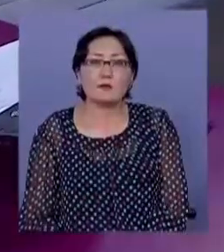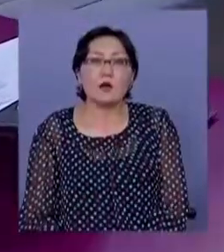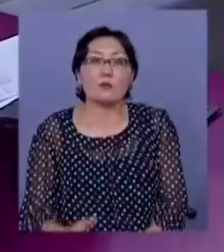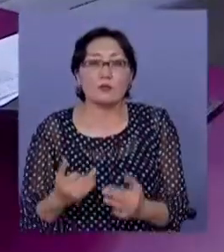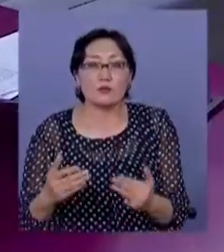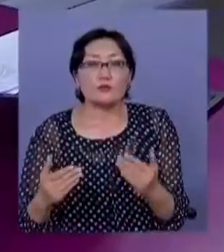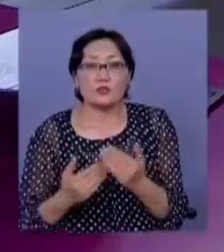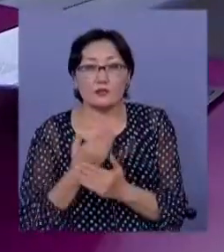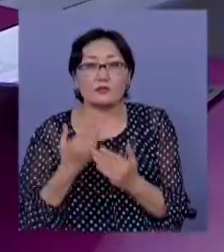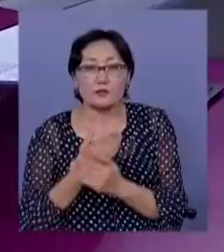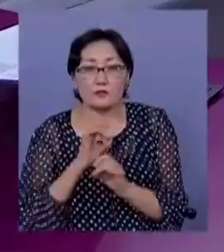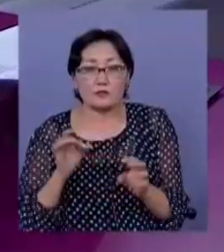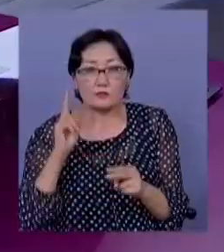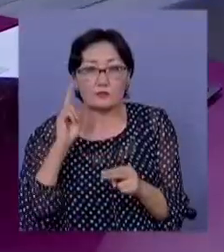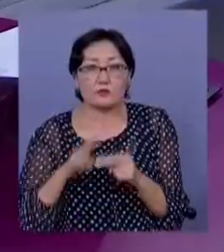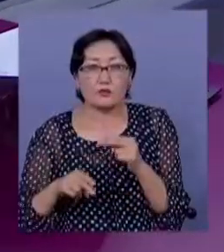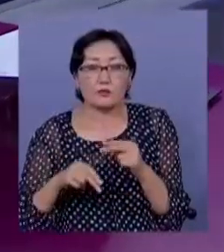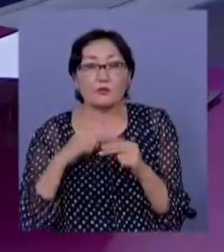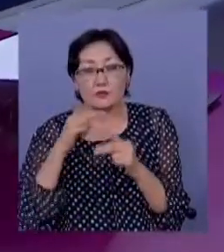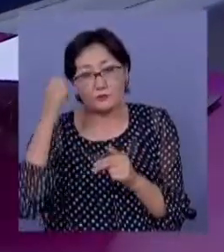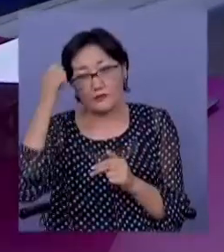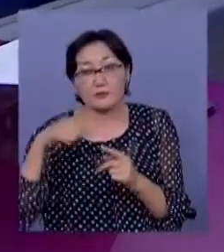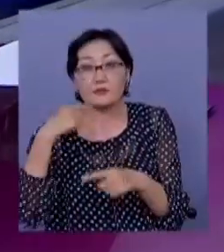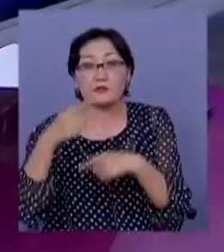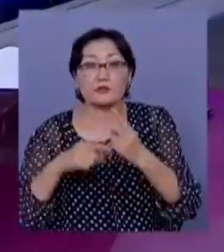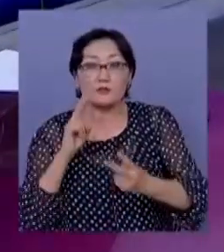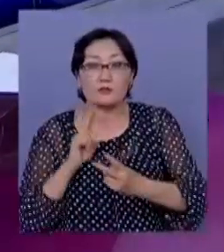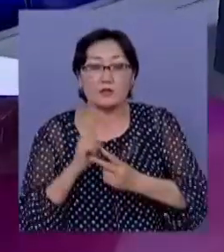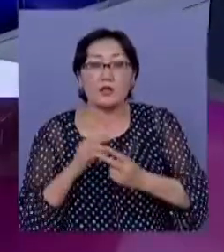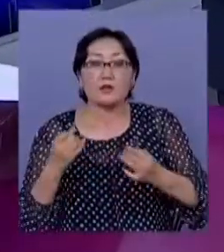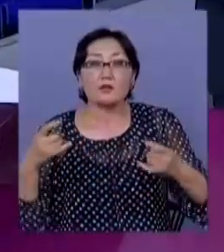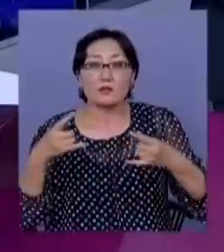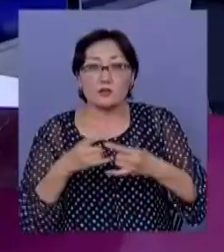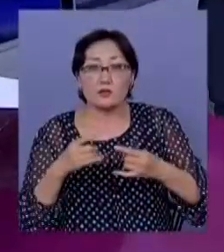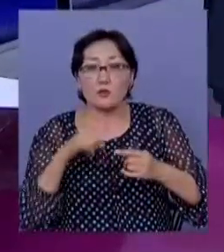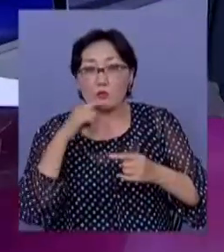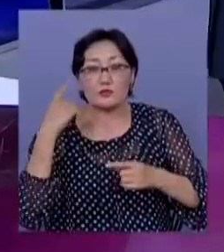Бүгінгі хабарымыз осымен тәмәм. Мен сіздермен ертеңге дейін қоштасам. Ал қазір алда жаңалықтардың орыс